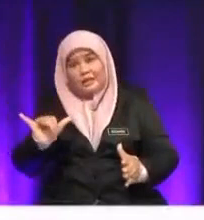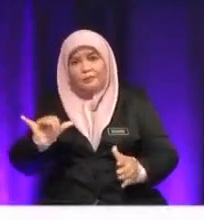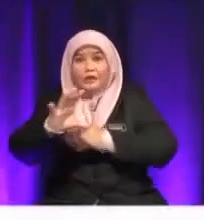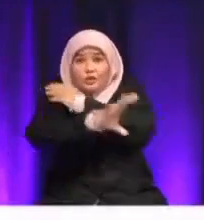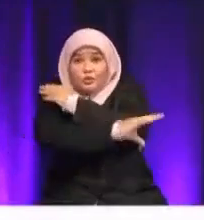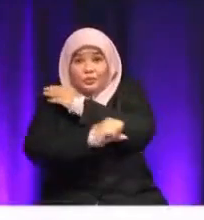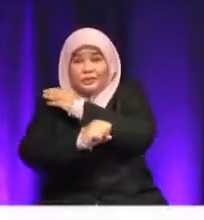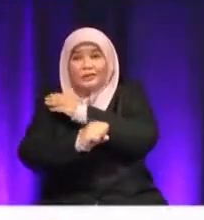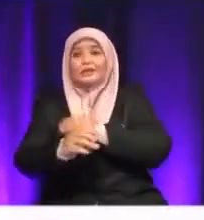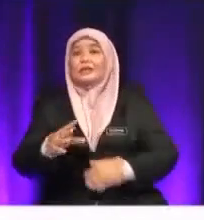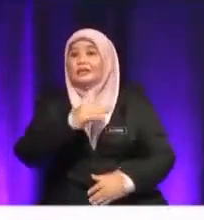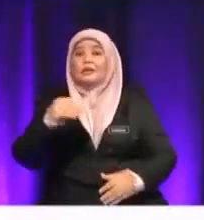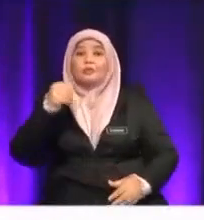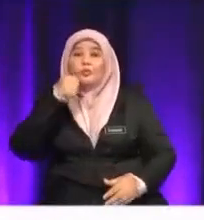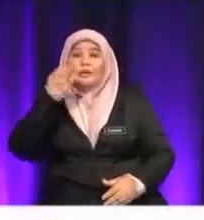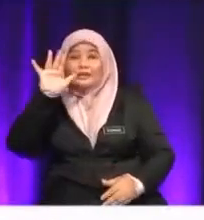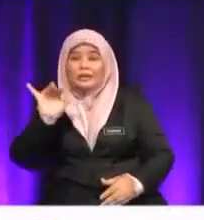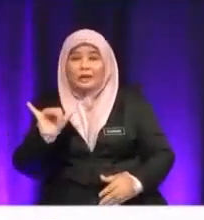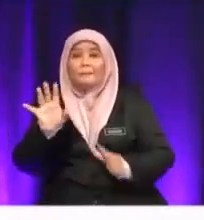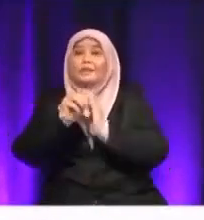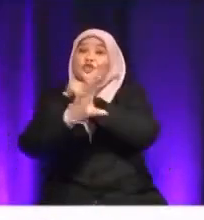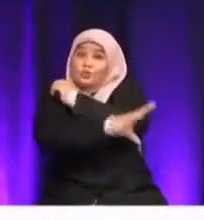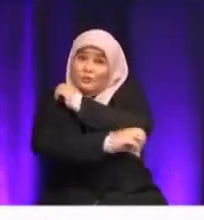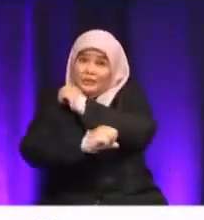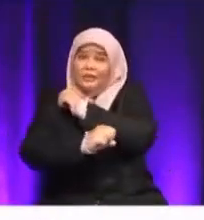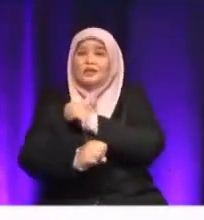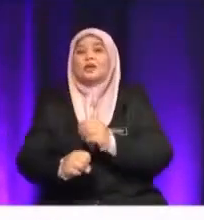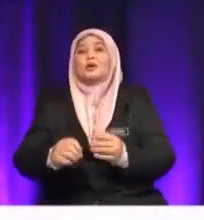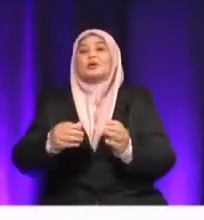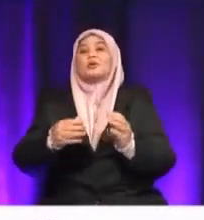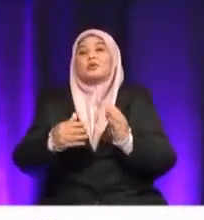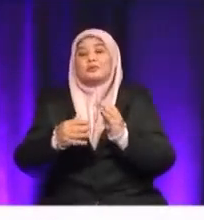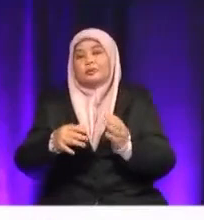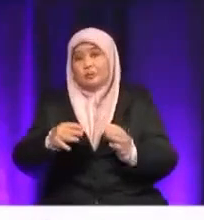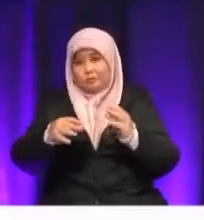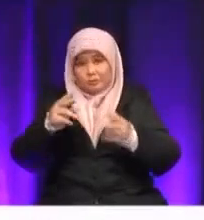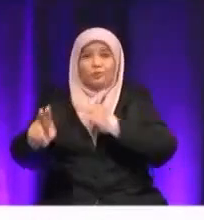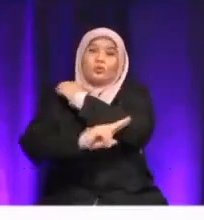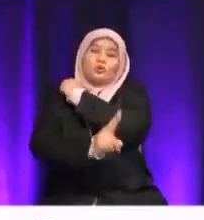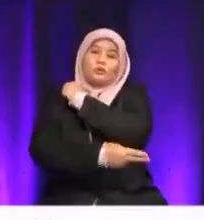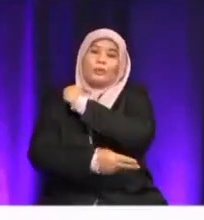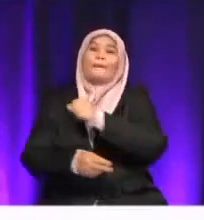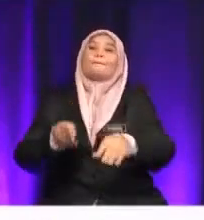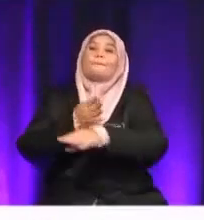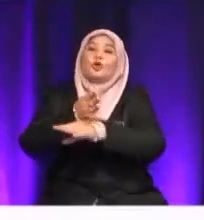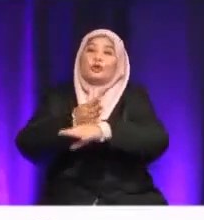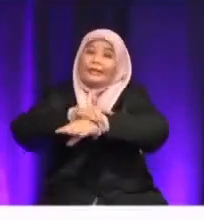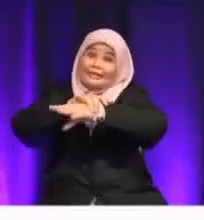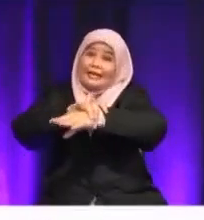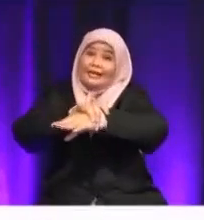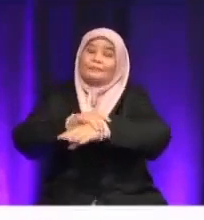mencuri dan orang perempuan yang mencuri, maka hukumnya potonglah tangan